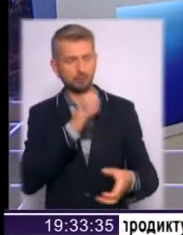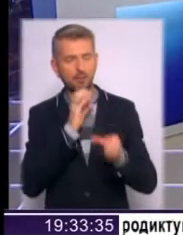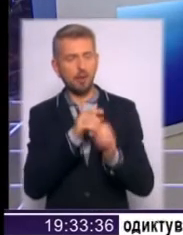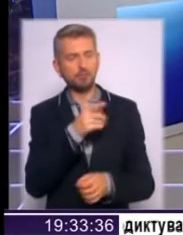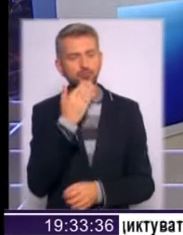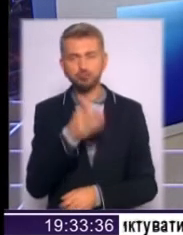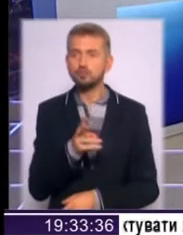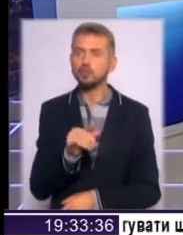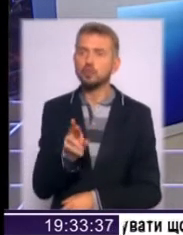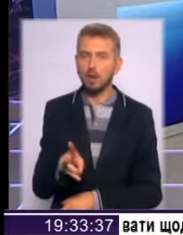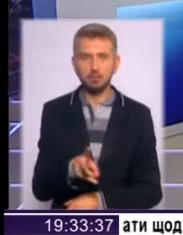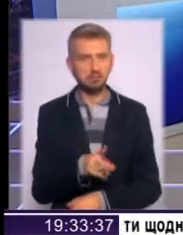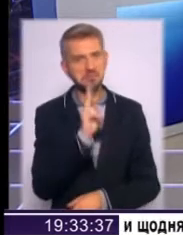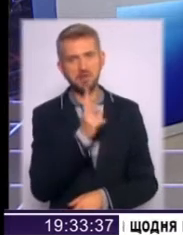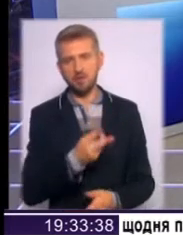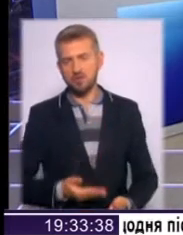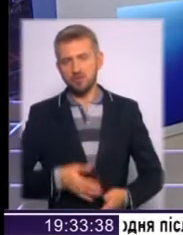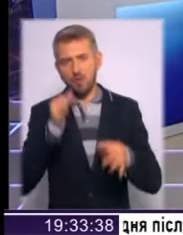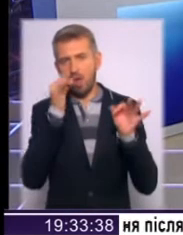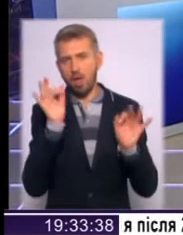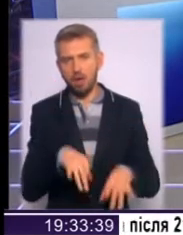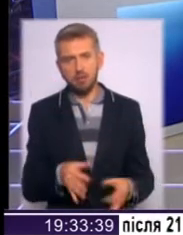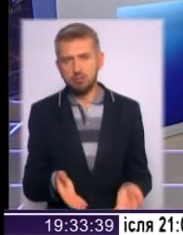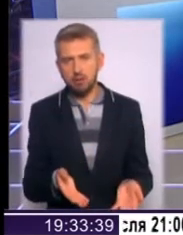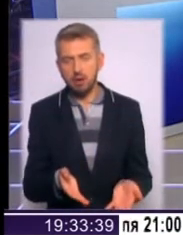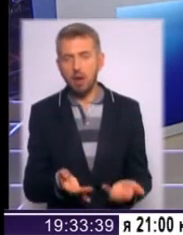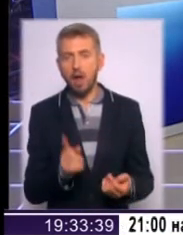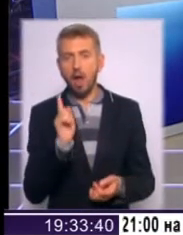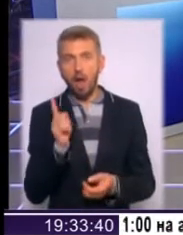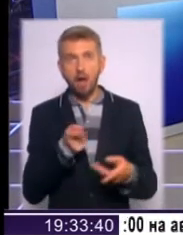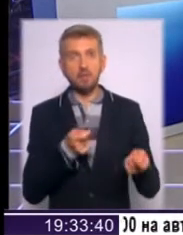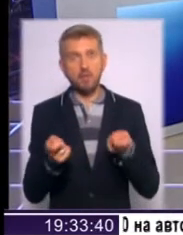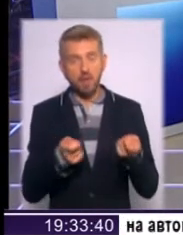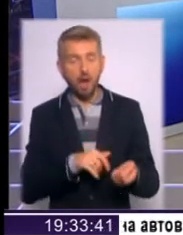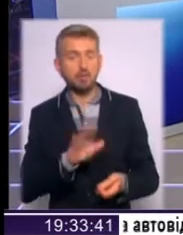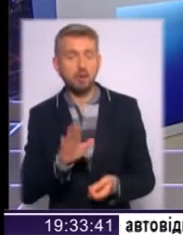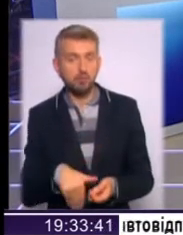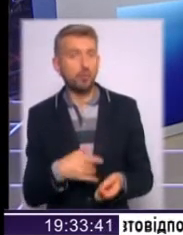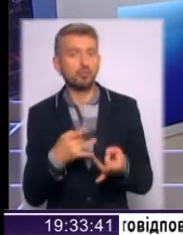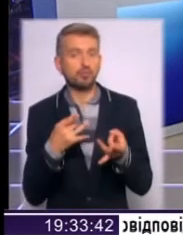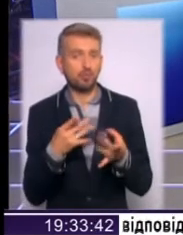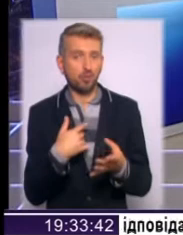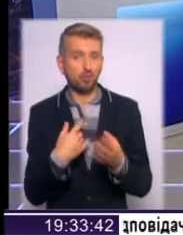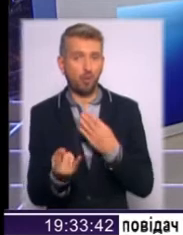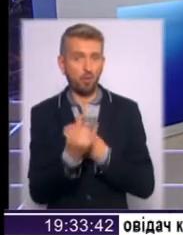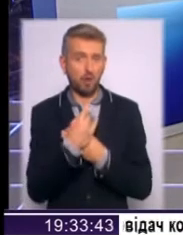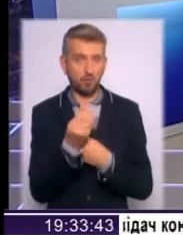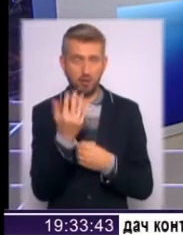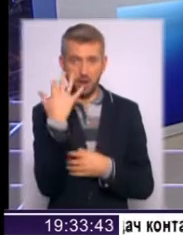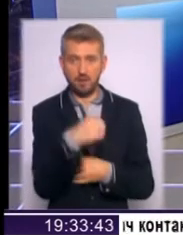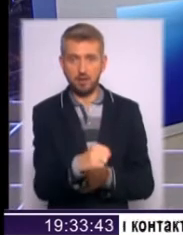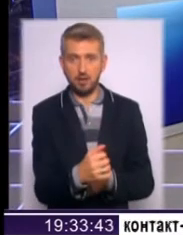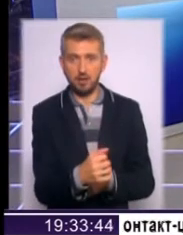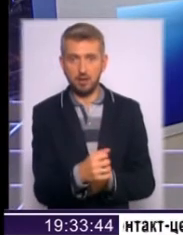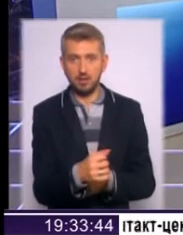тобі? Він скаже, 2 роки жив, як в шоколаді. Так. Але влада потім просто обманула, забрала ці кошти. Ти